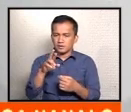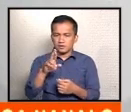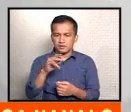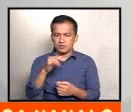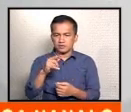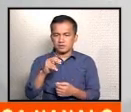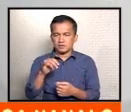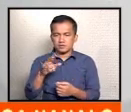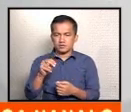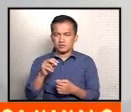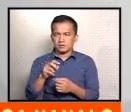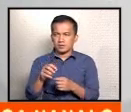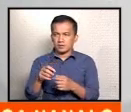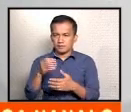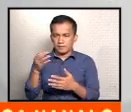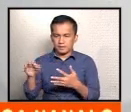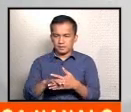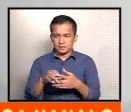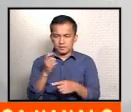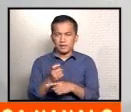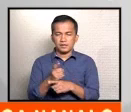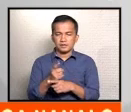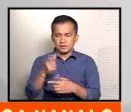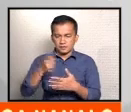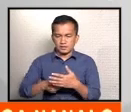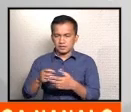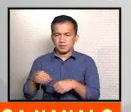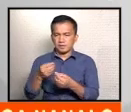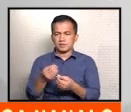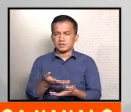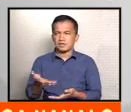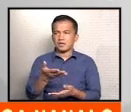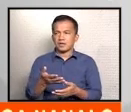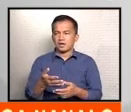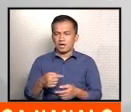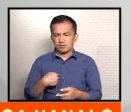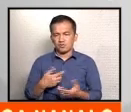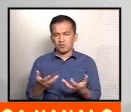mabayalan ng tamang taxes na ipapataw sa kanila. I just want to clear my name.